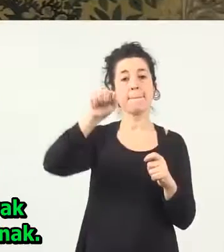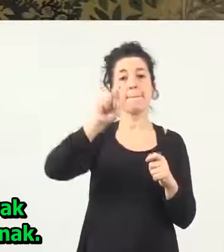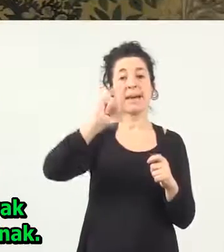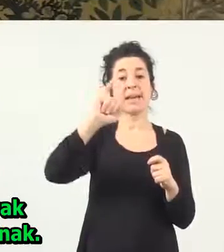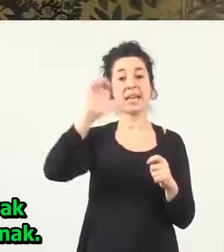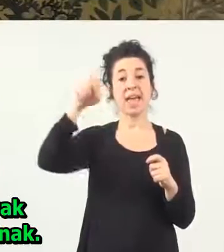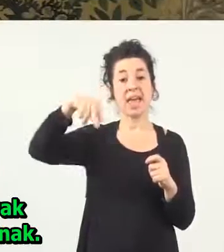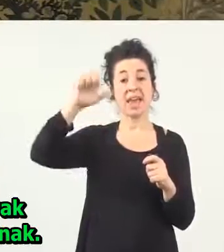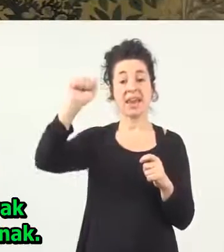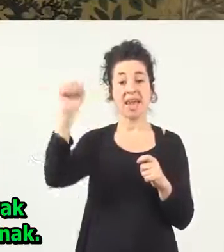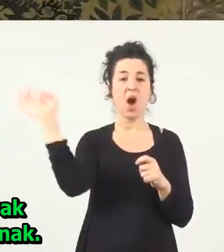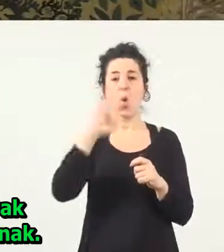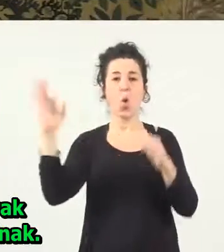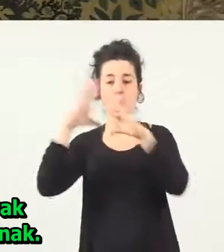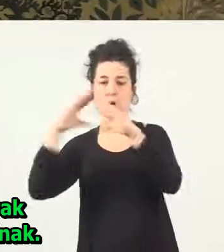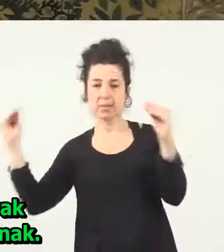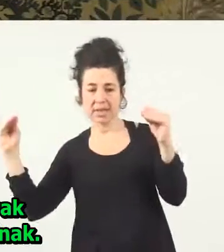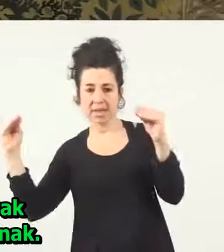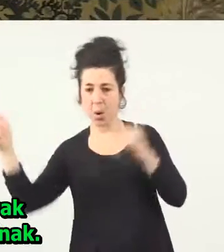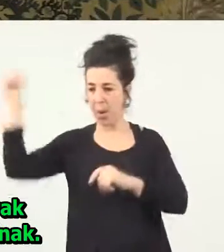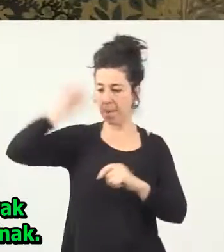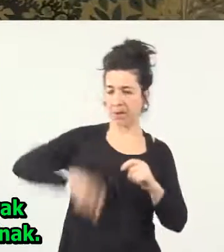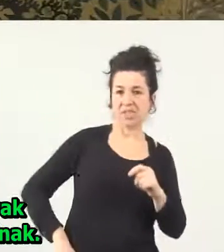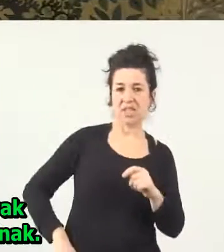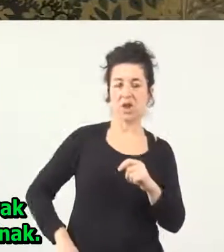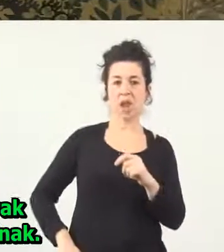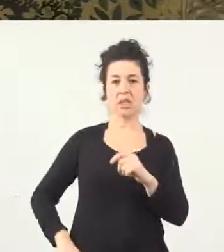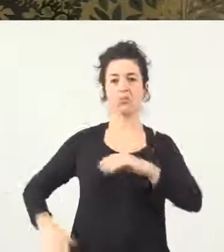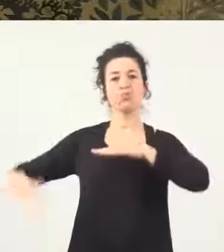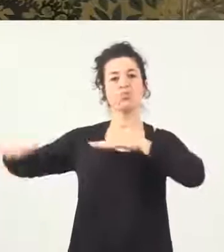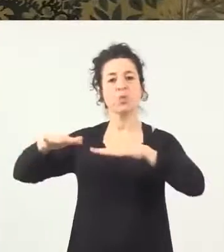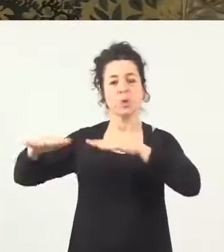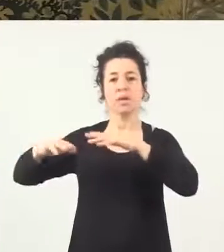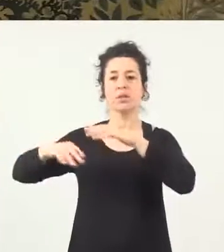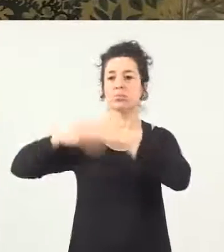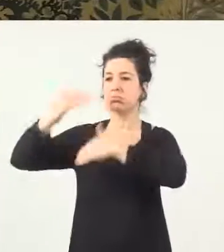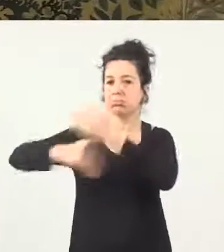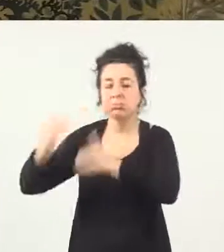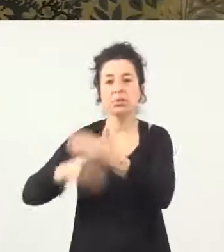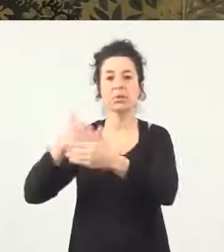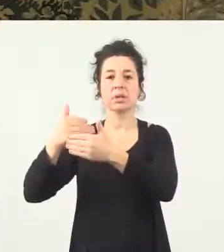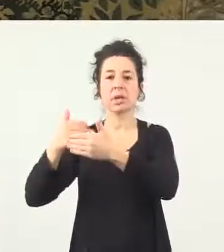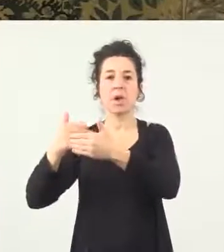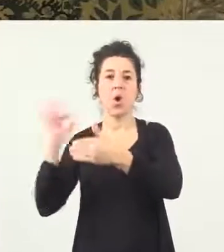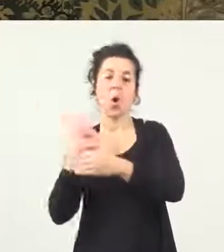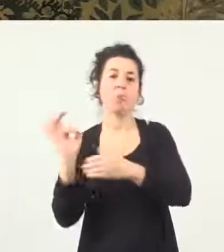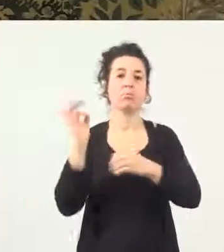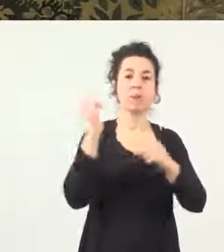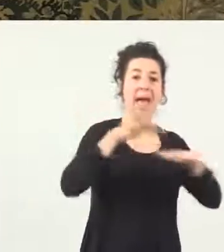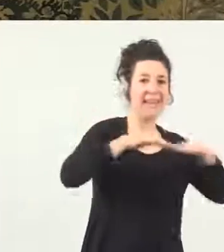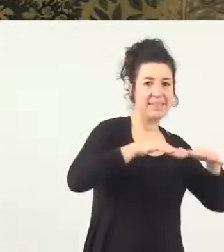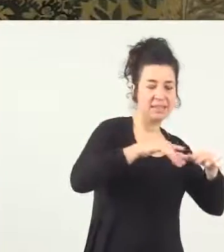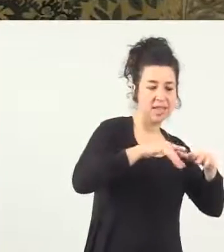claro, profesionalen erritmoak eta jarduerak eta aktivisten erritmoak ez dira berdinak, edo zein mugimendutan, ezta? Claro, orduan